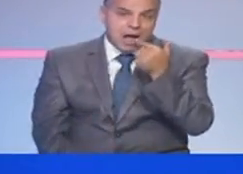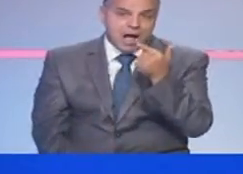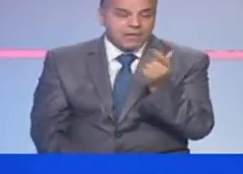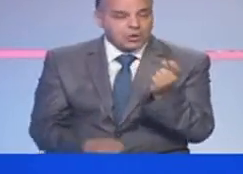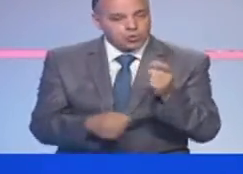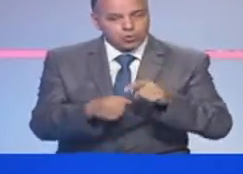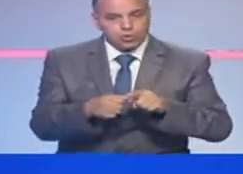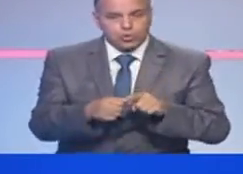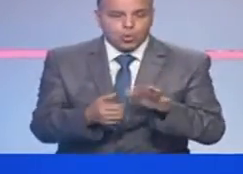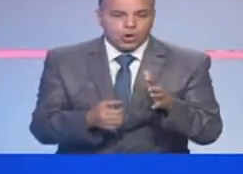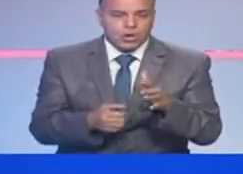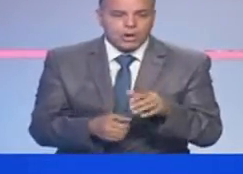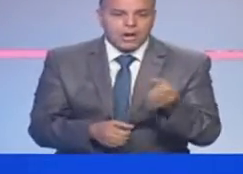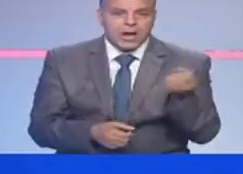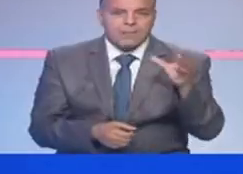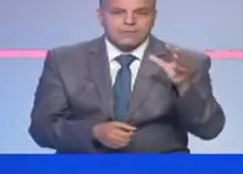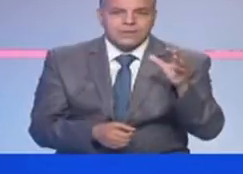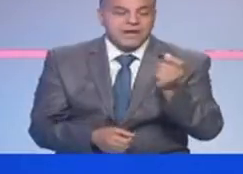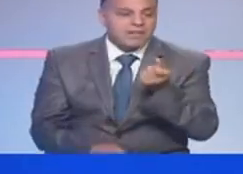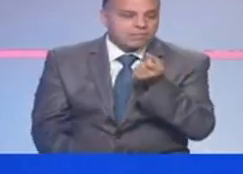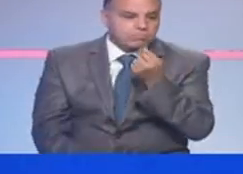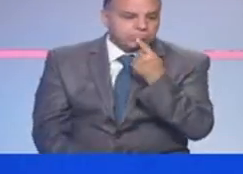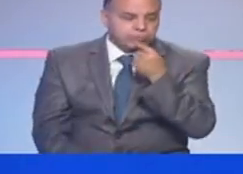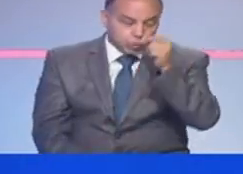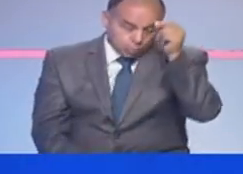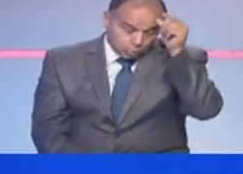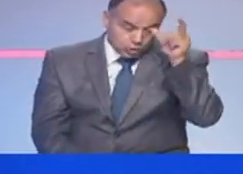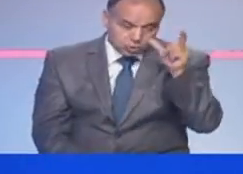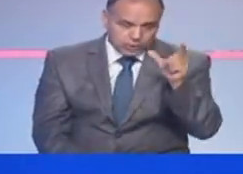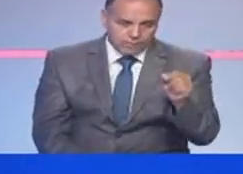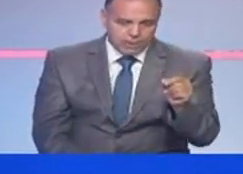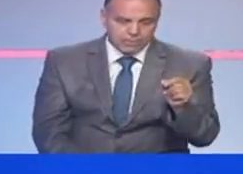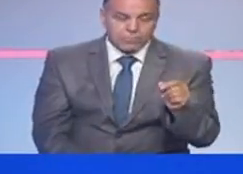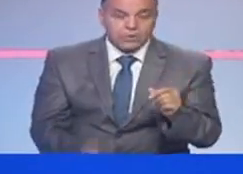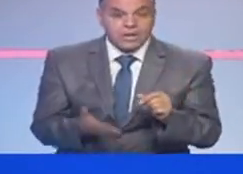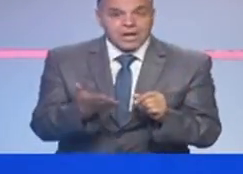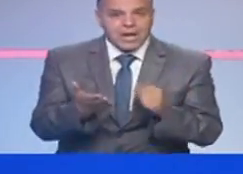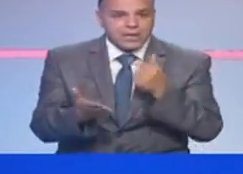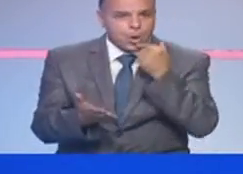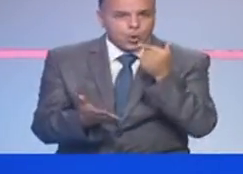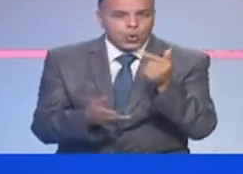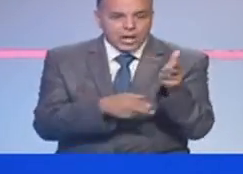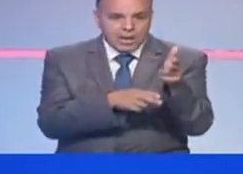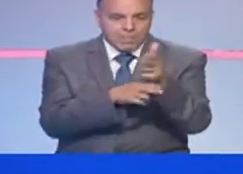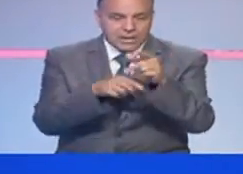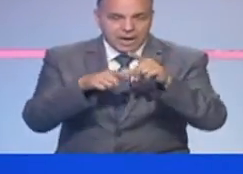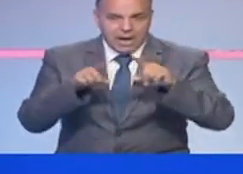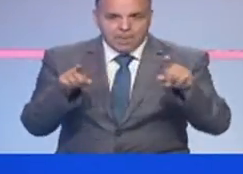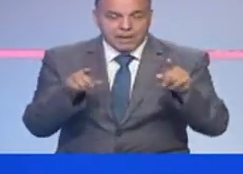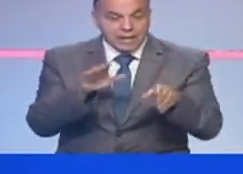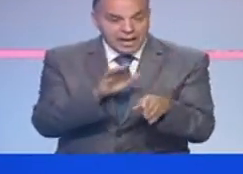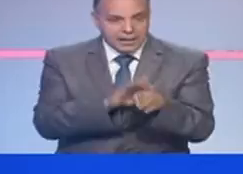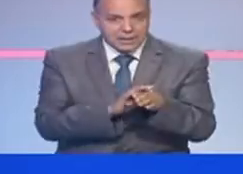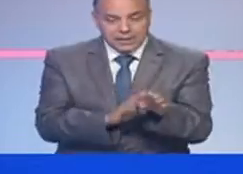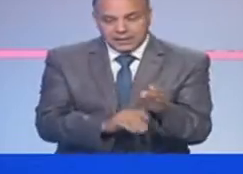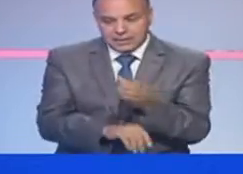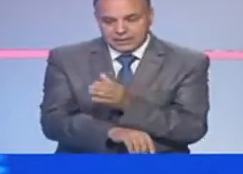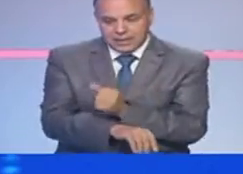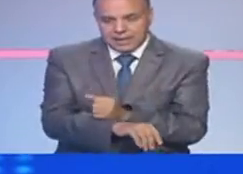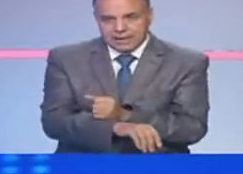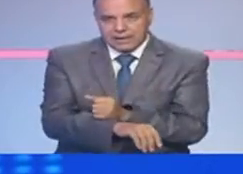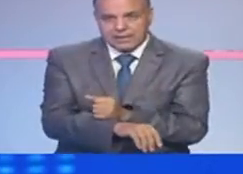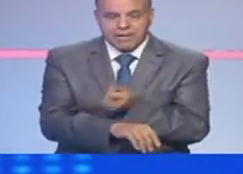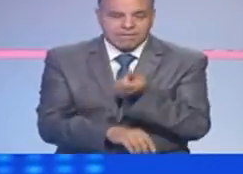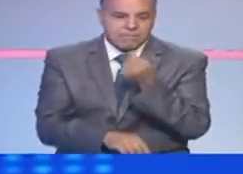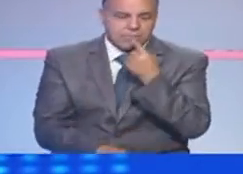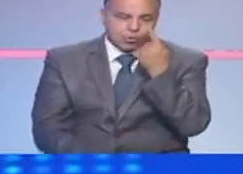تشارك فيها قرابه خمسمائه صيدليه في مختلف جهات الجمهوريه و كاميرا الاخبار رصدت انطلاق عمليه التلقيح في